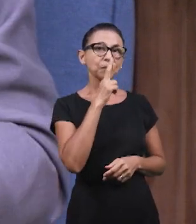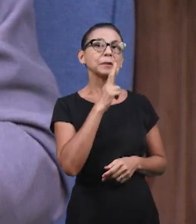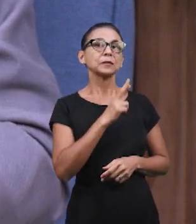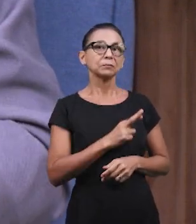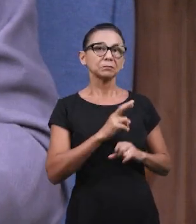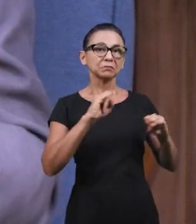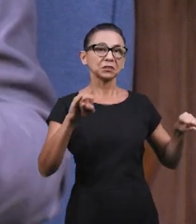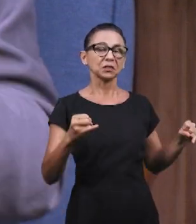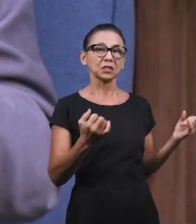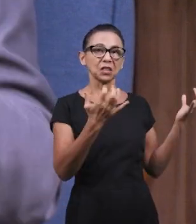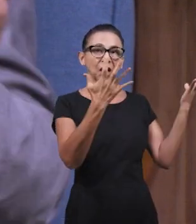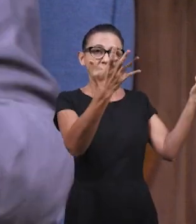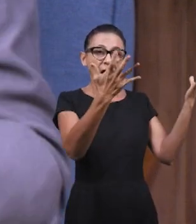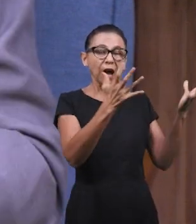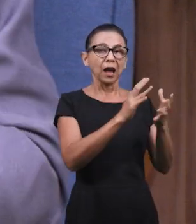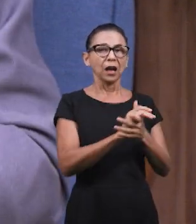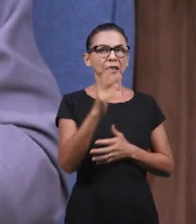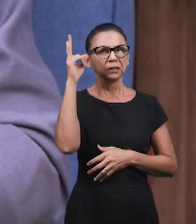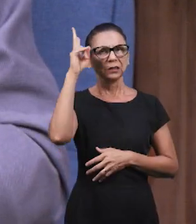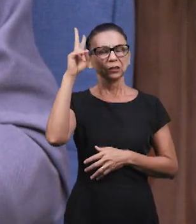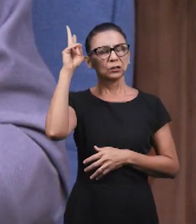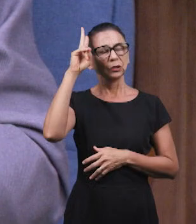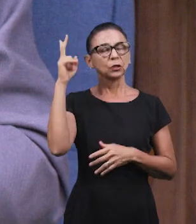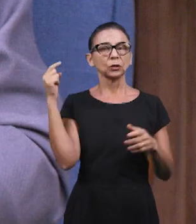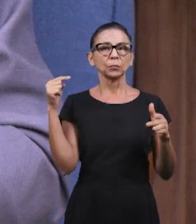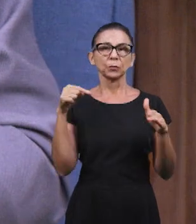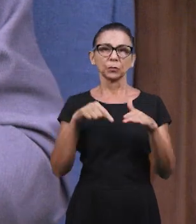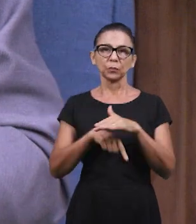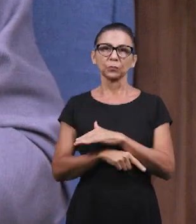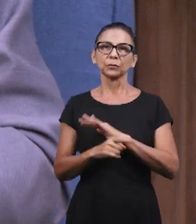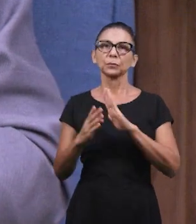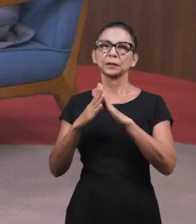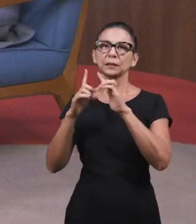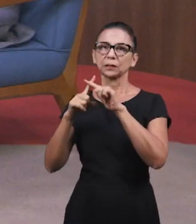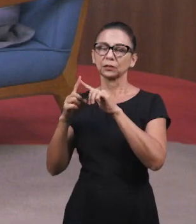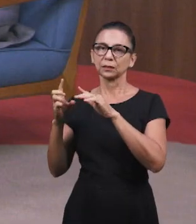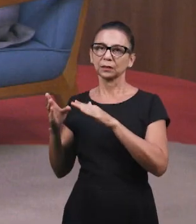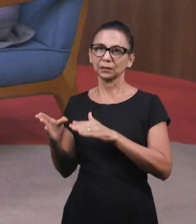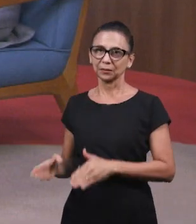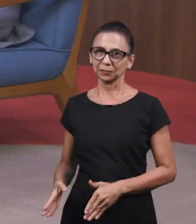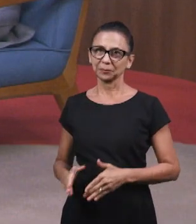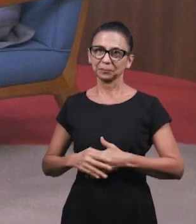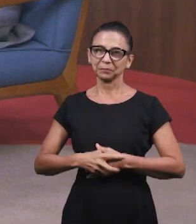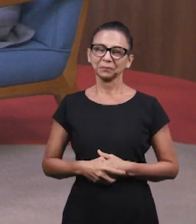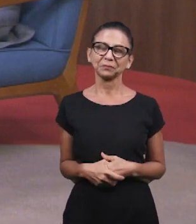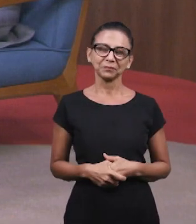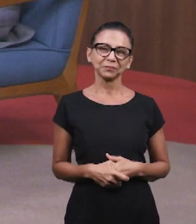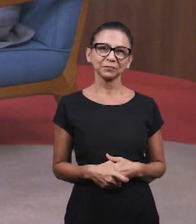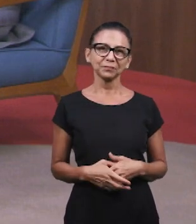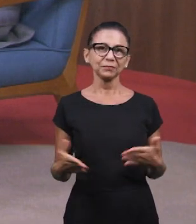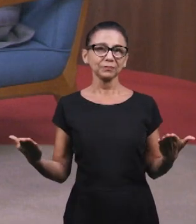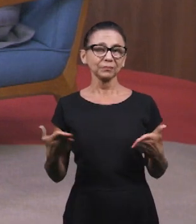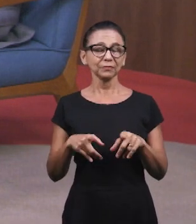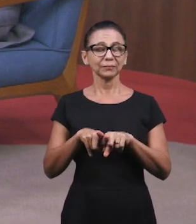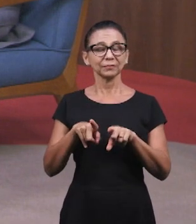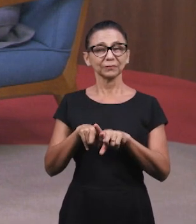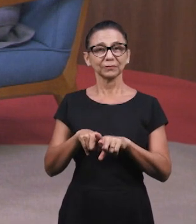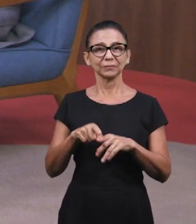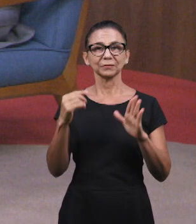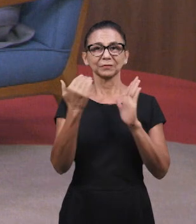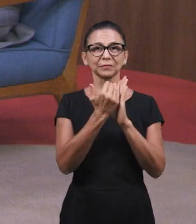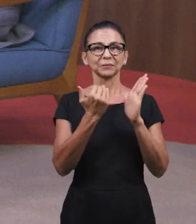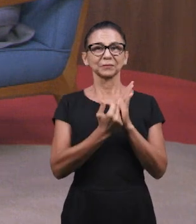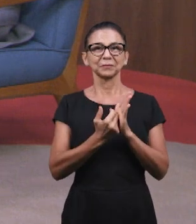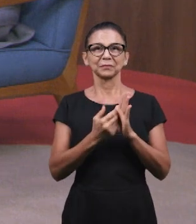de la manne qui a été donnée par Dieu pendant 40 ans sont d'une richesse notable pour l'Église de Christ. La promotion d'aujourd'hui dans le volet leçon